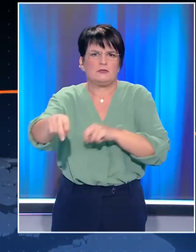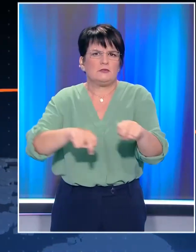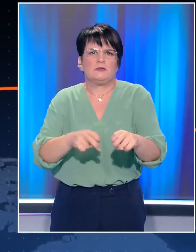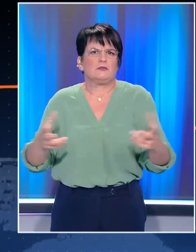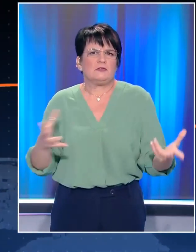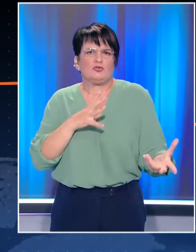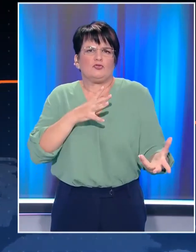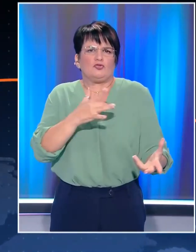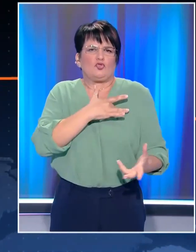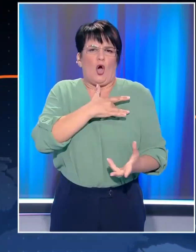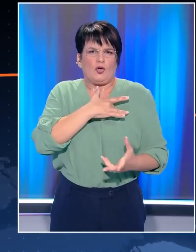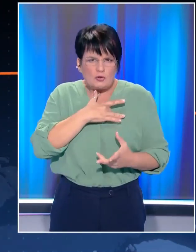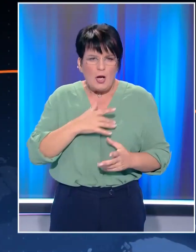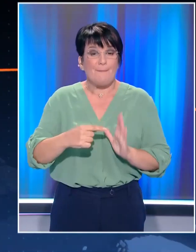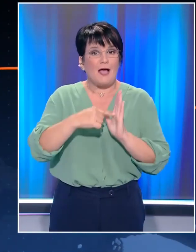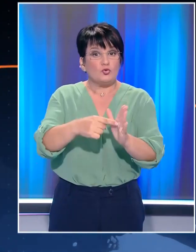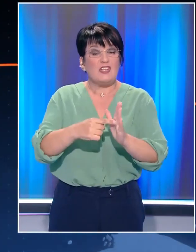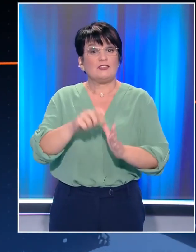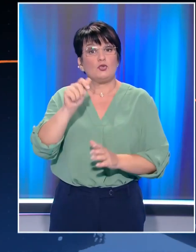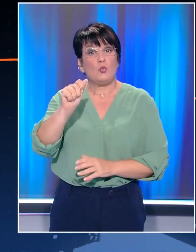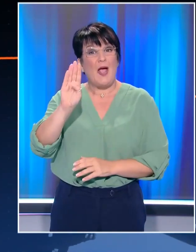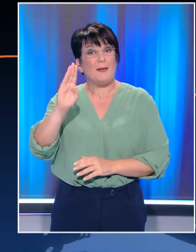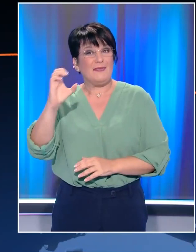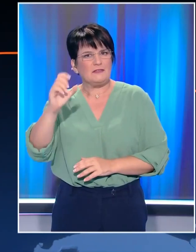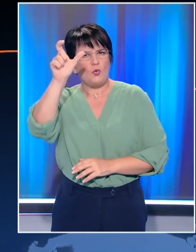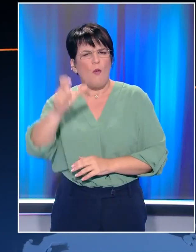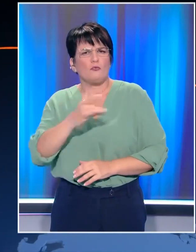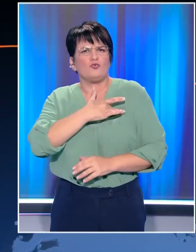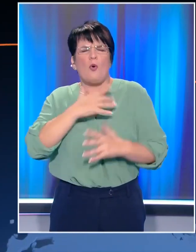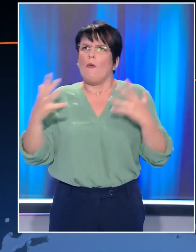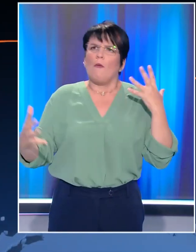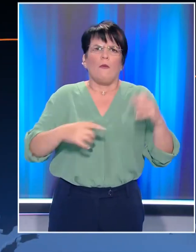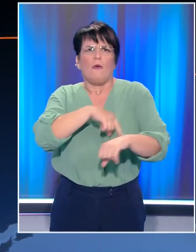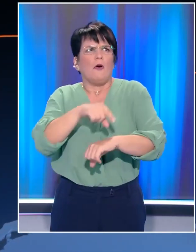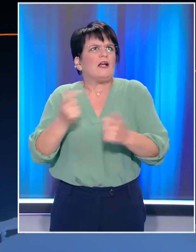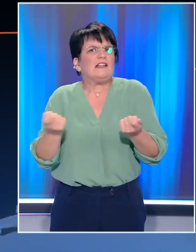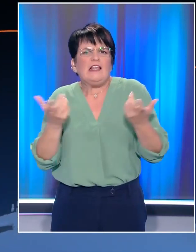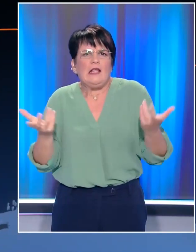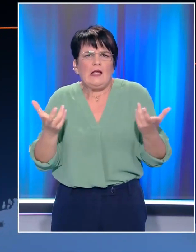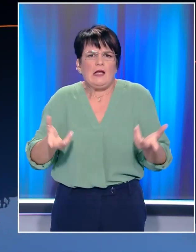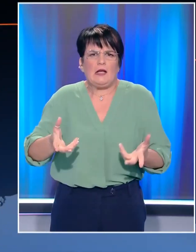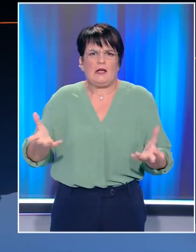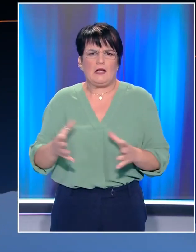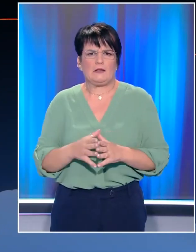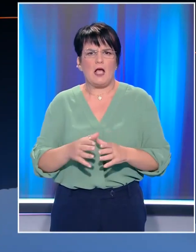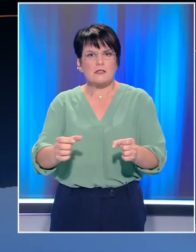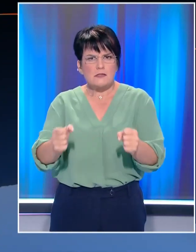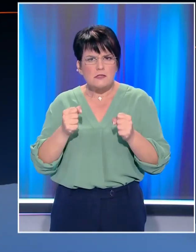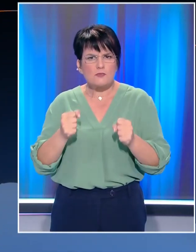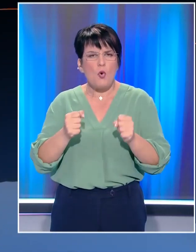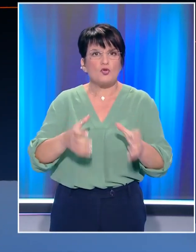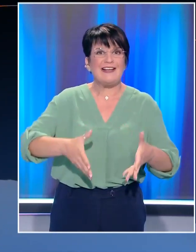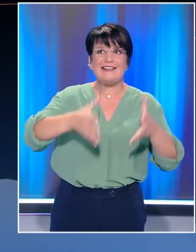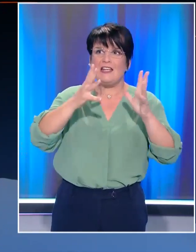Σε κατάσταση σοκ, ο παρουσιαστής ειδήσεων του ABC δεν μπορεί να καταλάβει για αρκετή ώρα τι συμβαίνει. Is it an earthquake or a structural